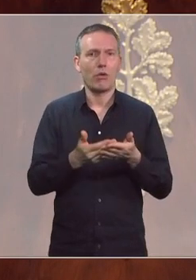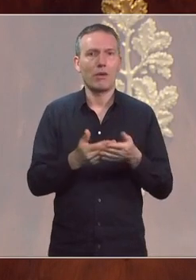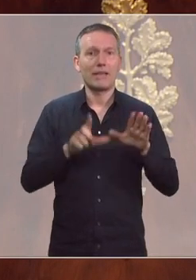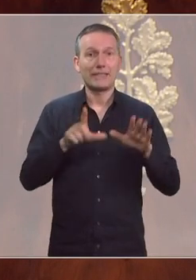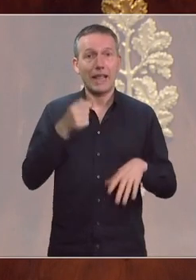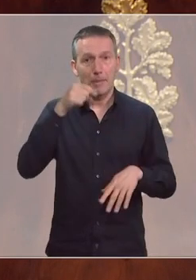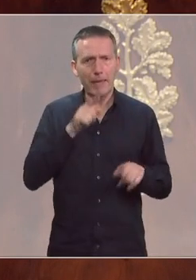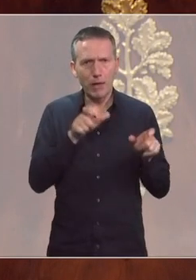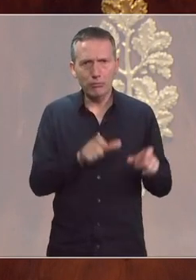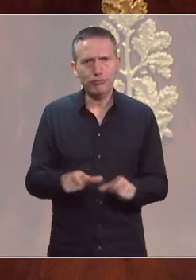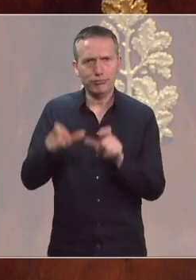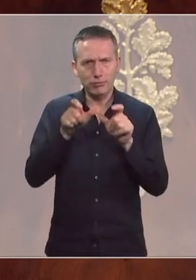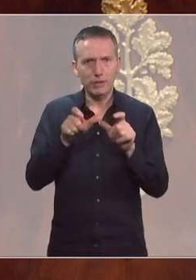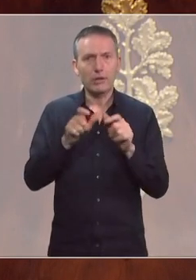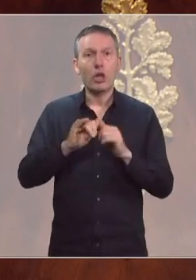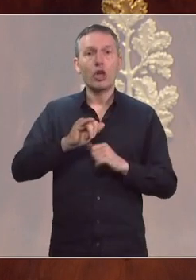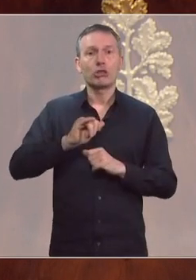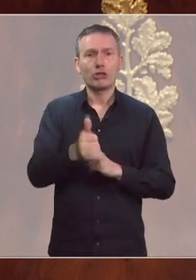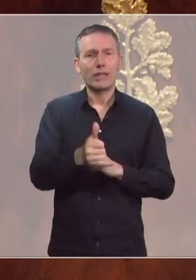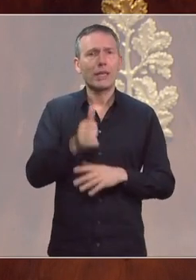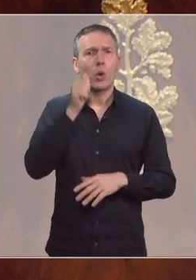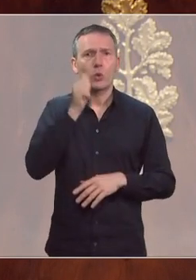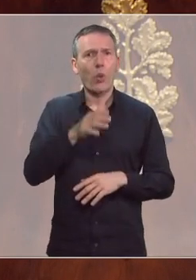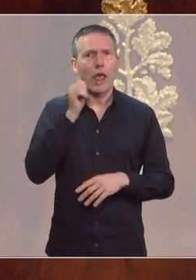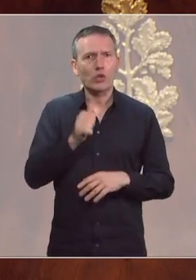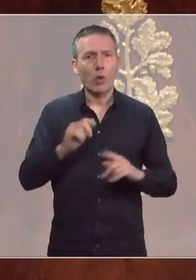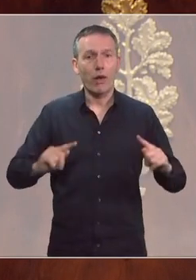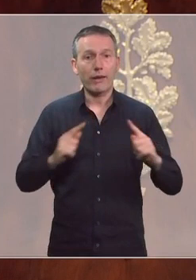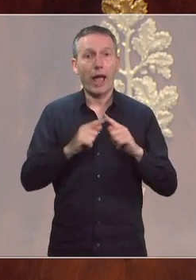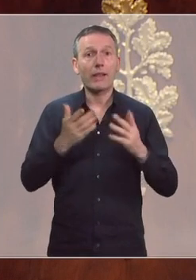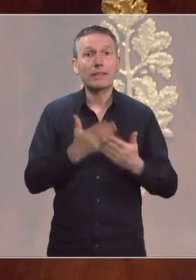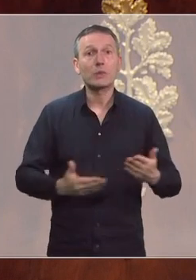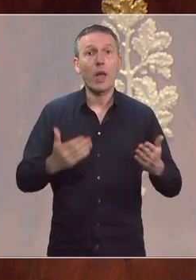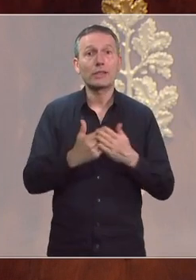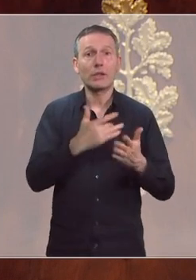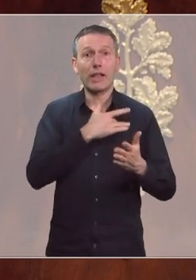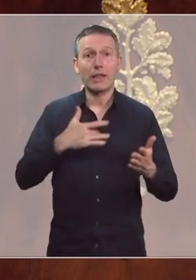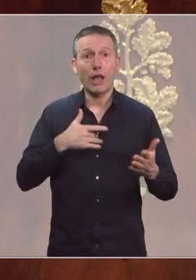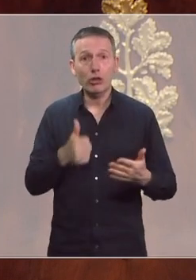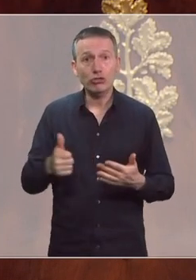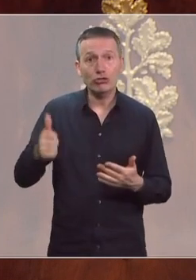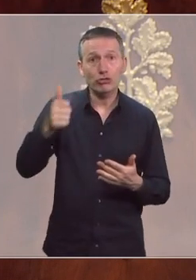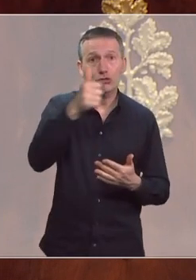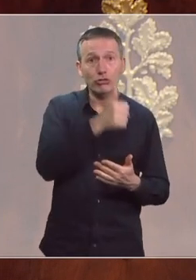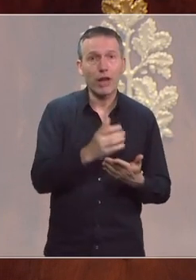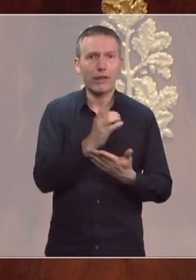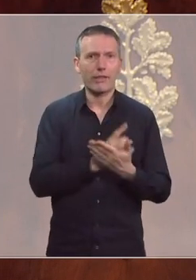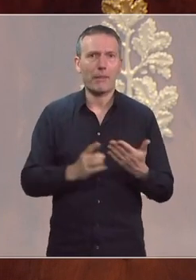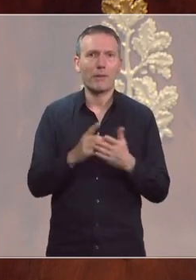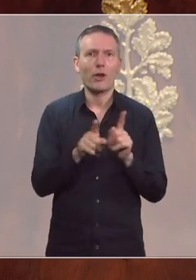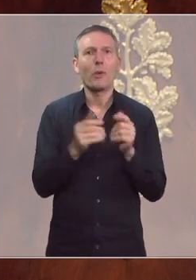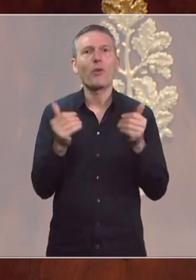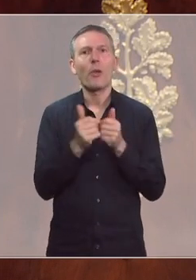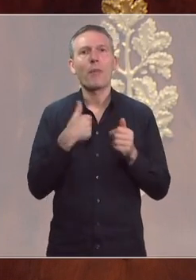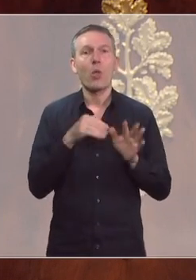mai, en publiant dès jeudi, tous les jours, la carte de la situation sanitaire par département, vous ne nous demandez pas de faire